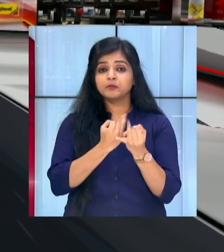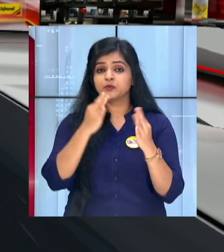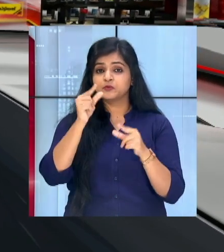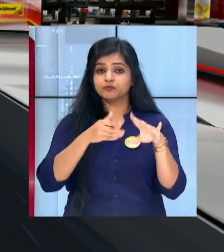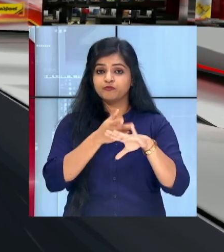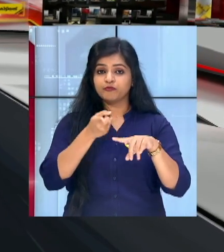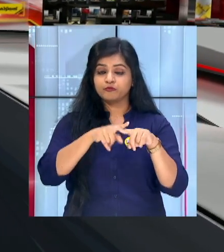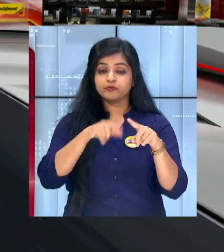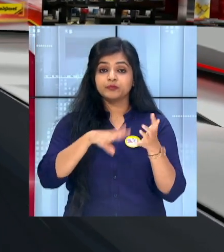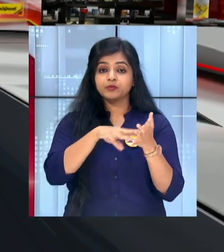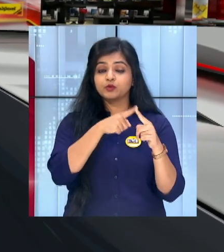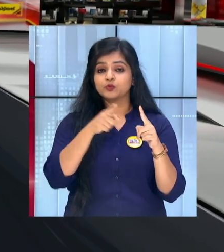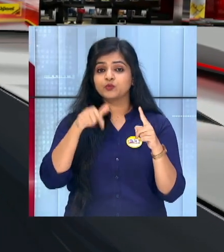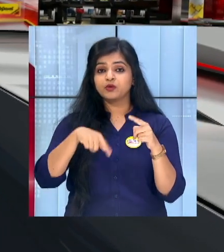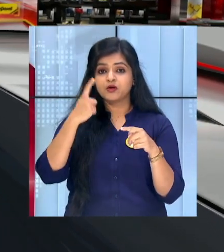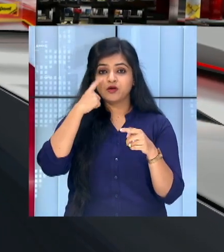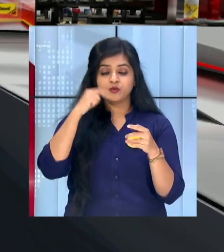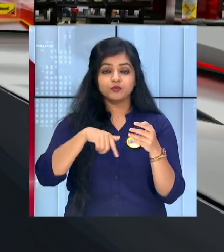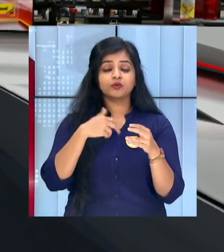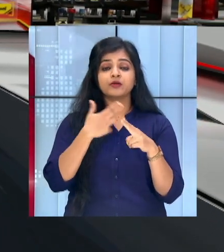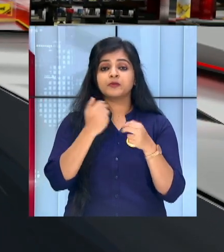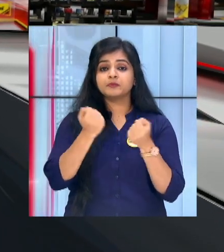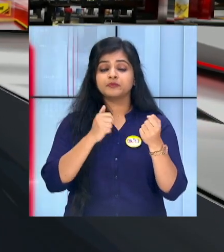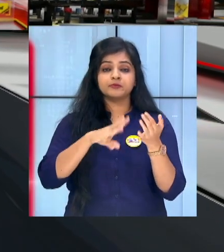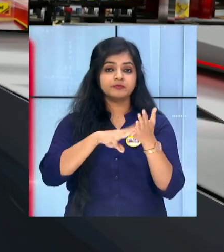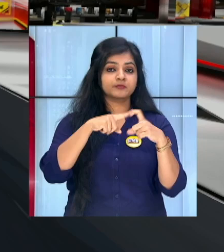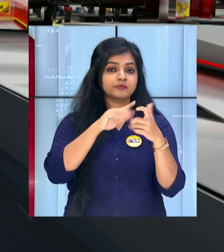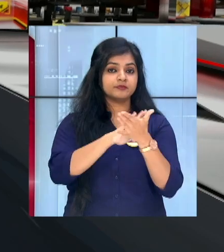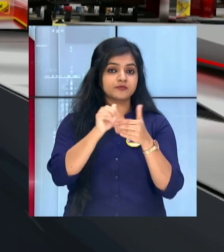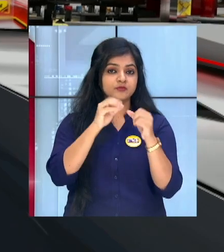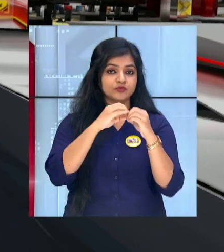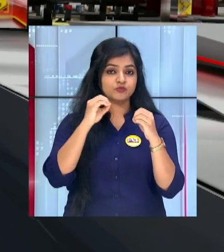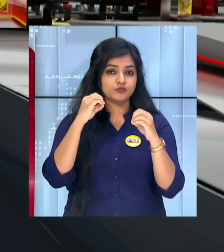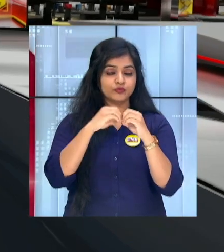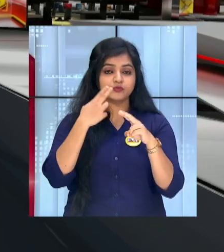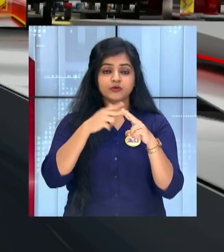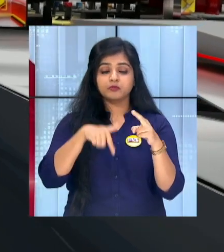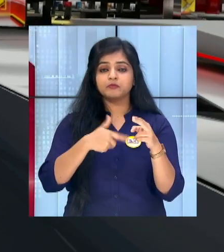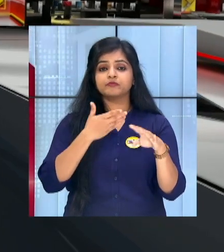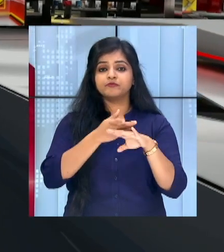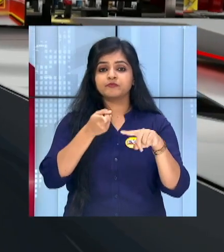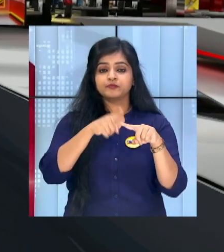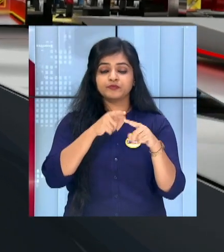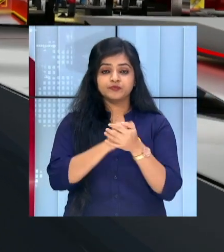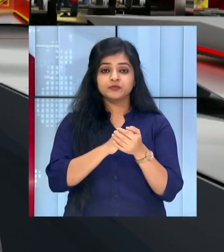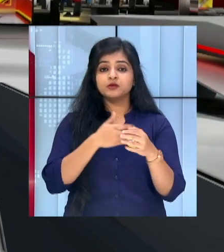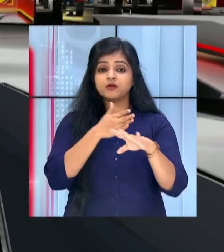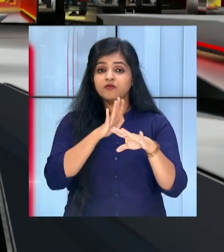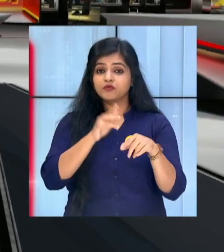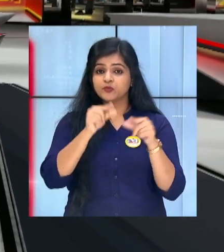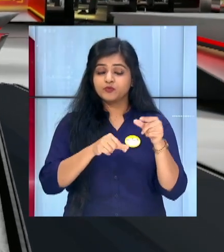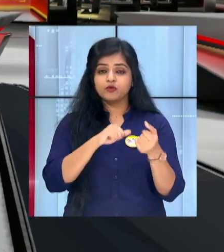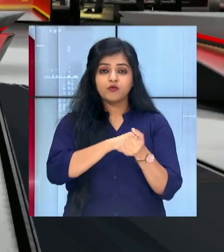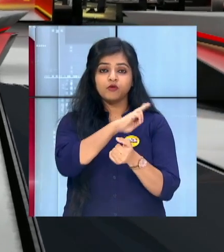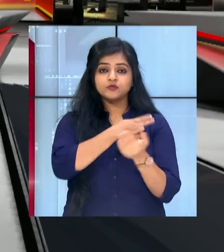മംഗലാപുരത്ത് നിന്ന് കണ്ണൂരിലേക്ക് പോയ മെഹബൂബ് എന്ന ബസ്സാണ് അപകടത്തിൽപ്പെട്ടത്. പരിക്കേറ്റവരെ ആശുപത്രിയിലേക്ക് മാറ്റി. അരുൺ പാറയ്ക്കൽ ഇപ്പോൾ വിവരങ്ങളുമായി ചേരുന്നുണ്ട്.